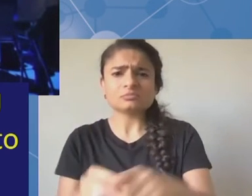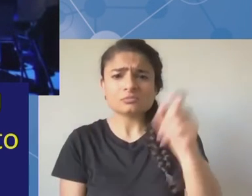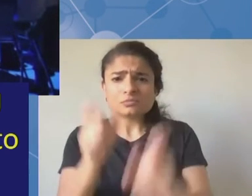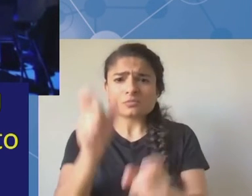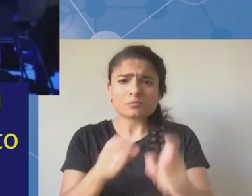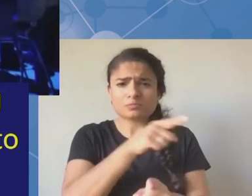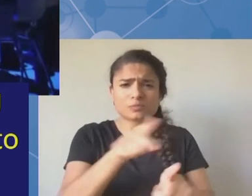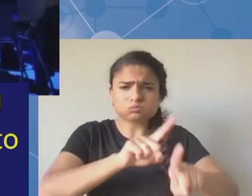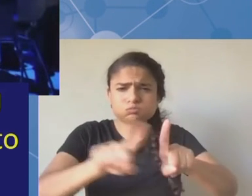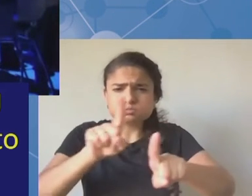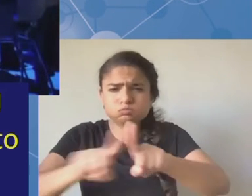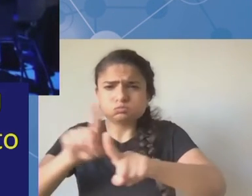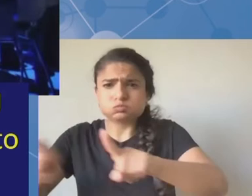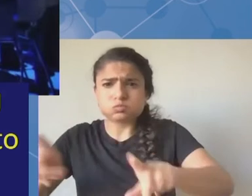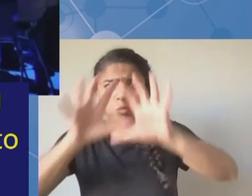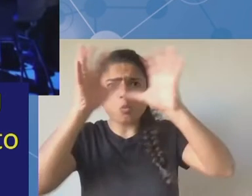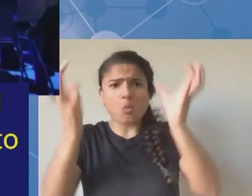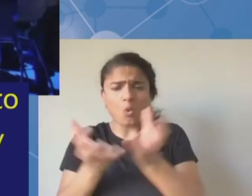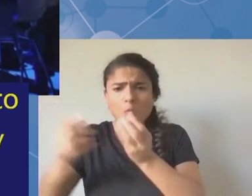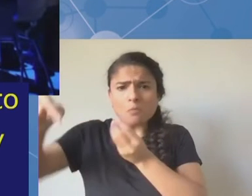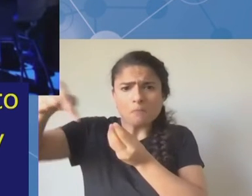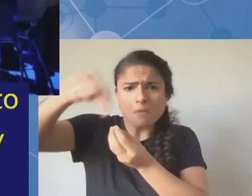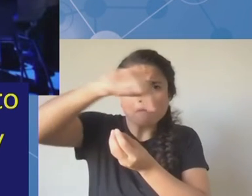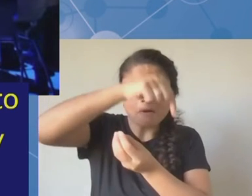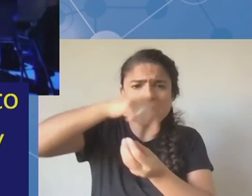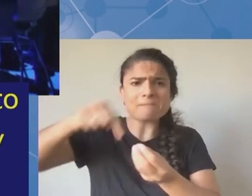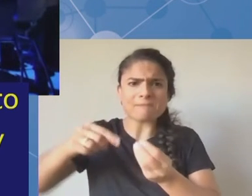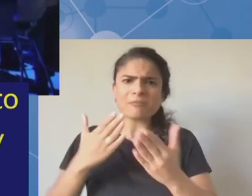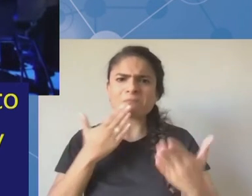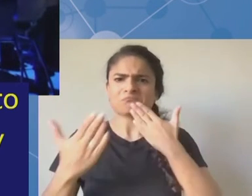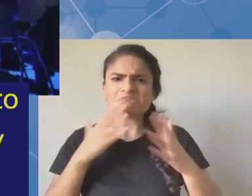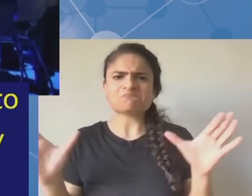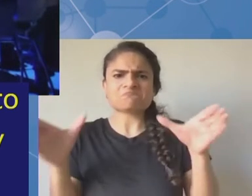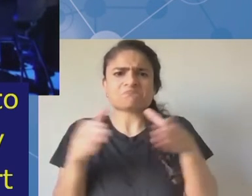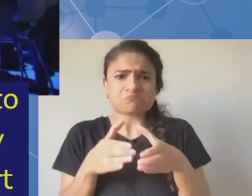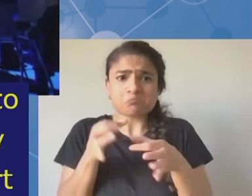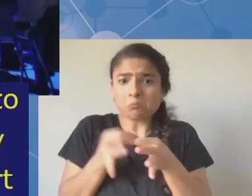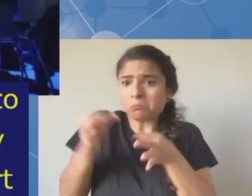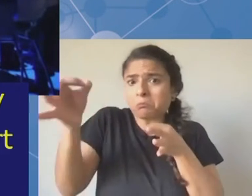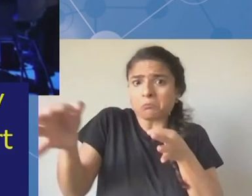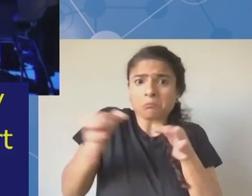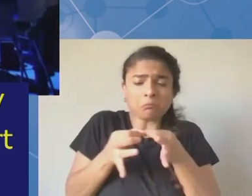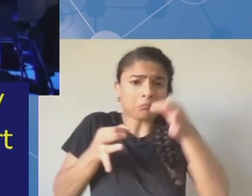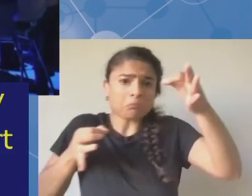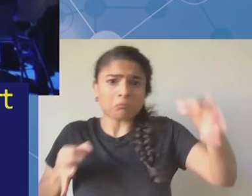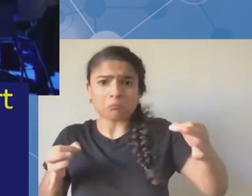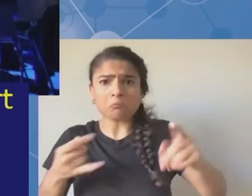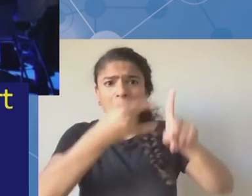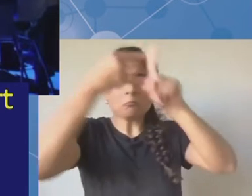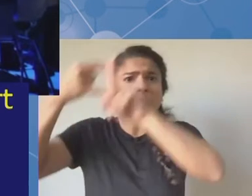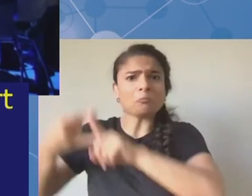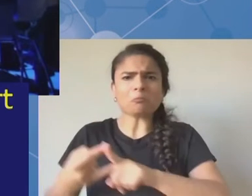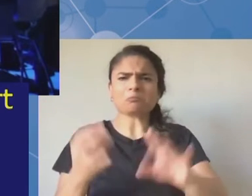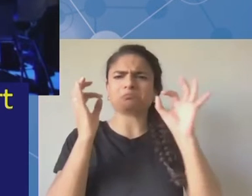поблагодарить всех за усилия для того, чтобы все могли встретиться во время этого форума.